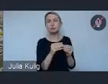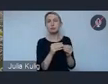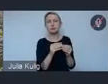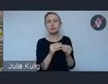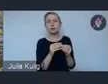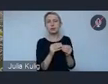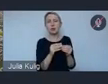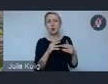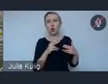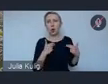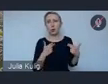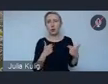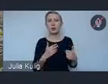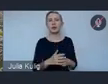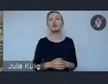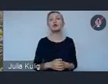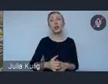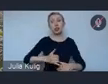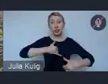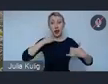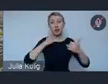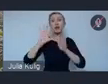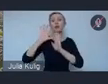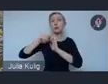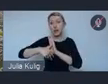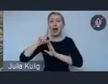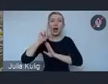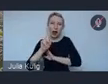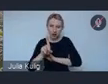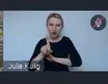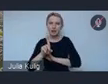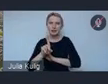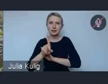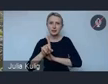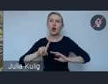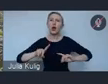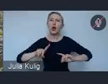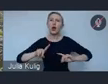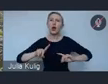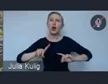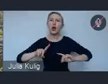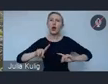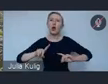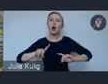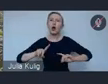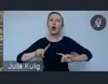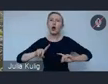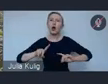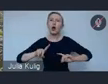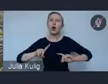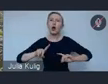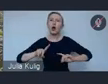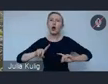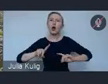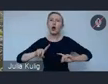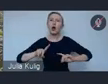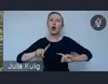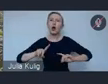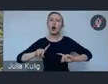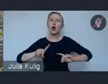Komitetu czyli linia telefoniczna była miejska natomiast organizacja infolinii znalezienie osób ukraińską